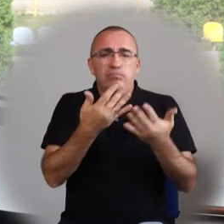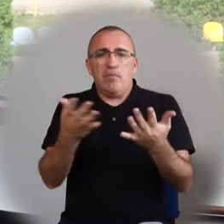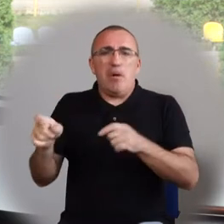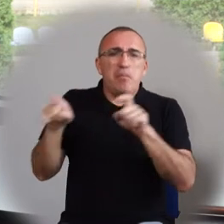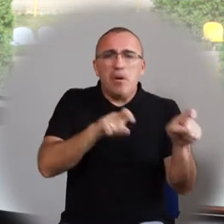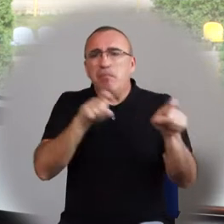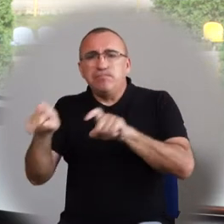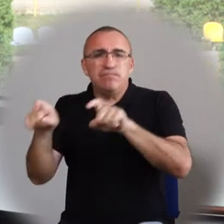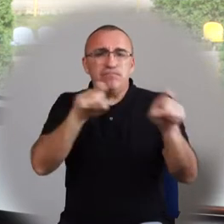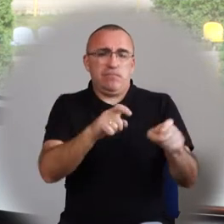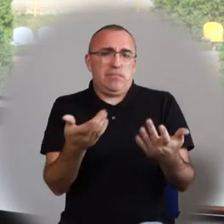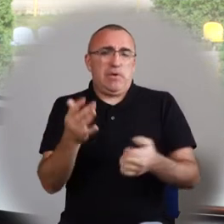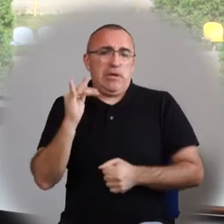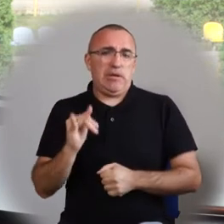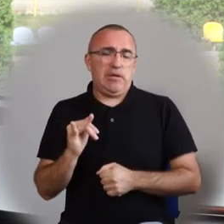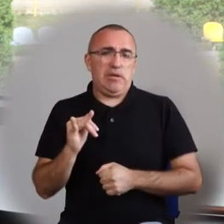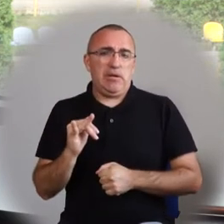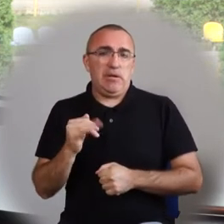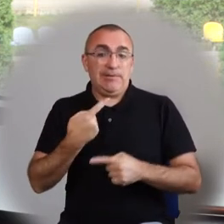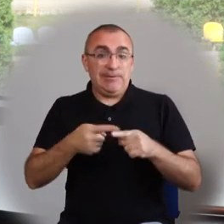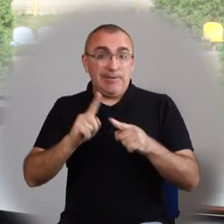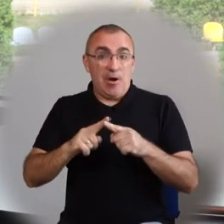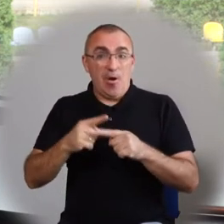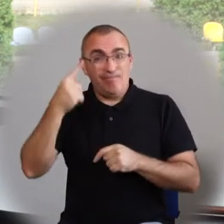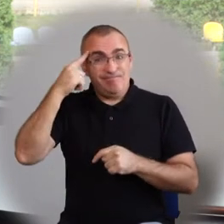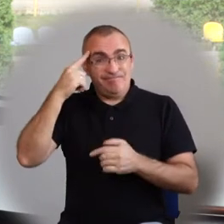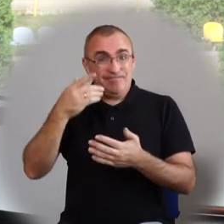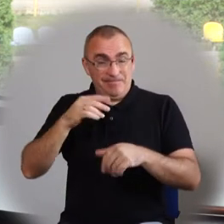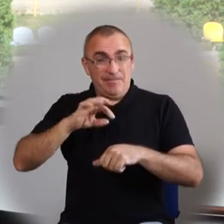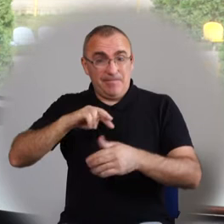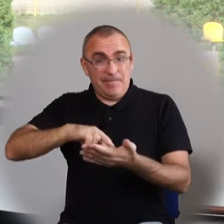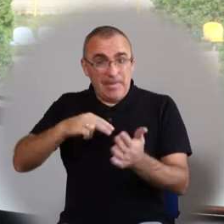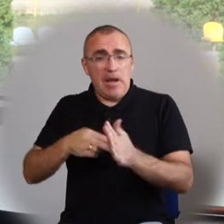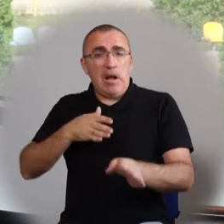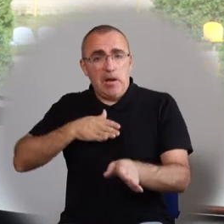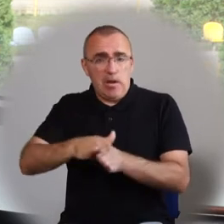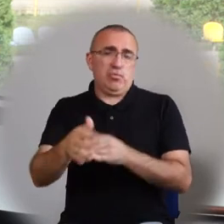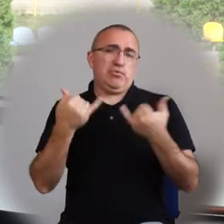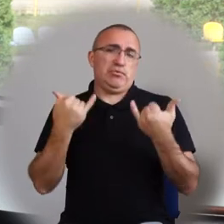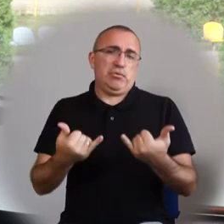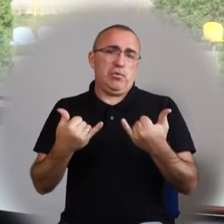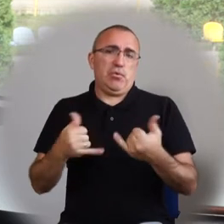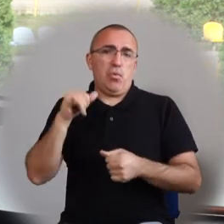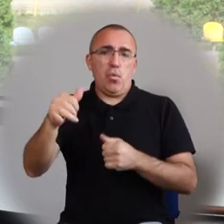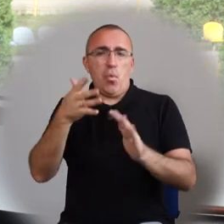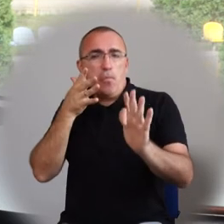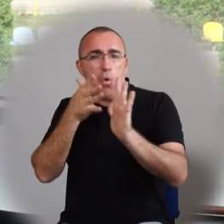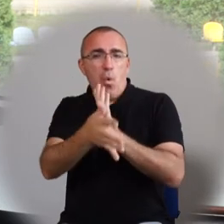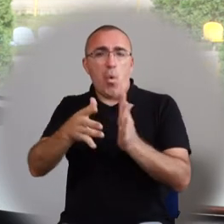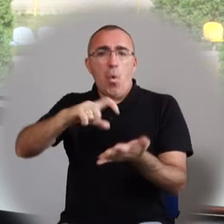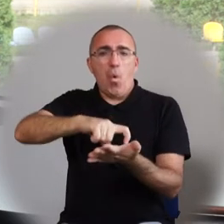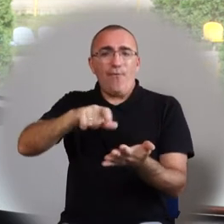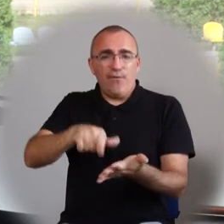приміщень ходити, переїздити. І саме така концепція реалізується зараз